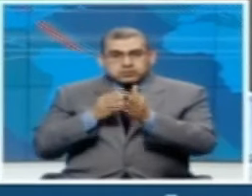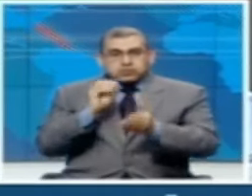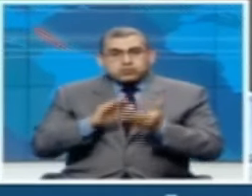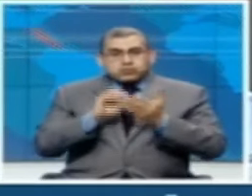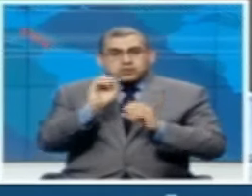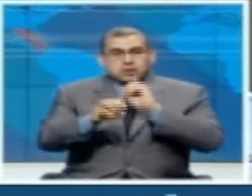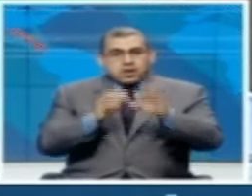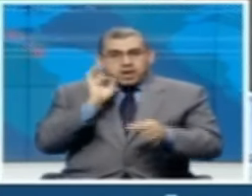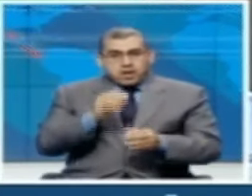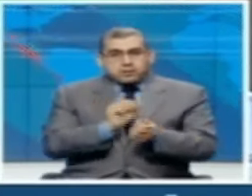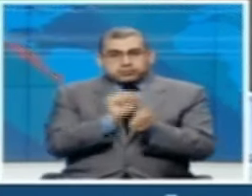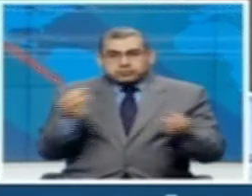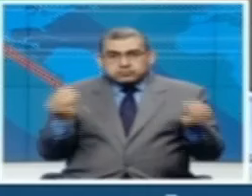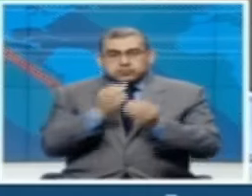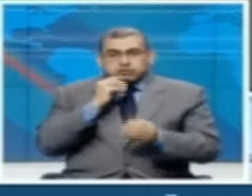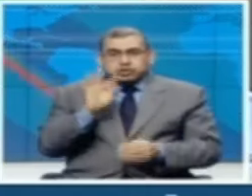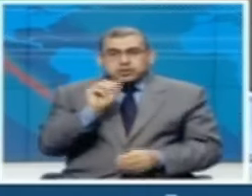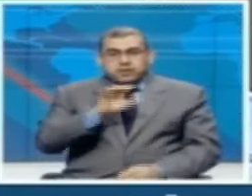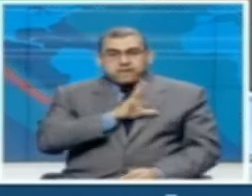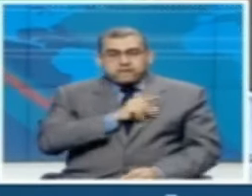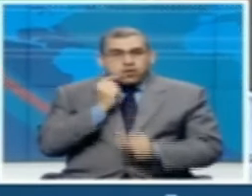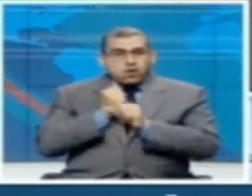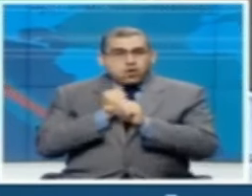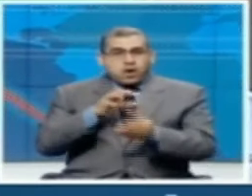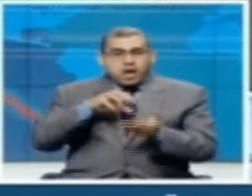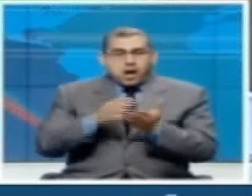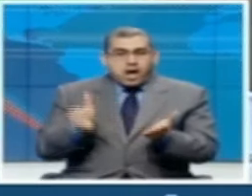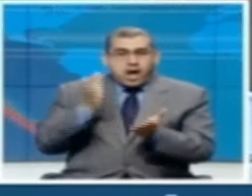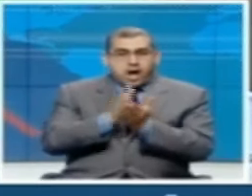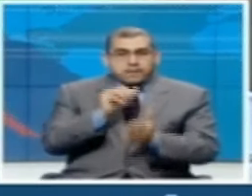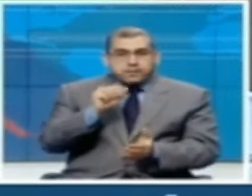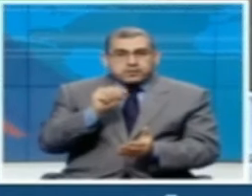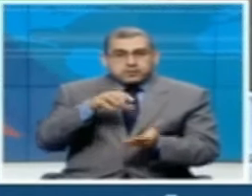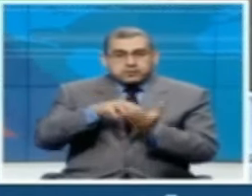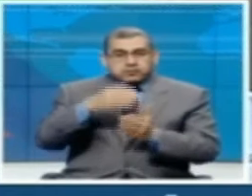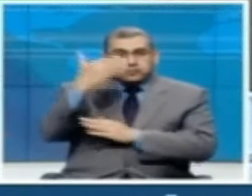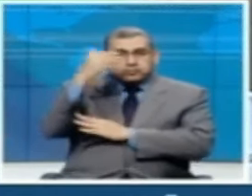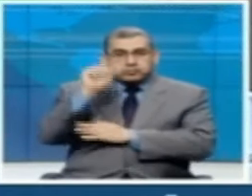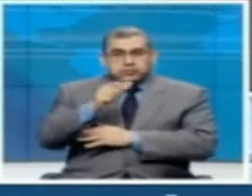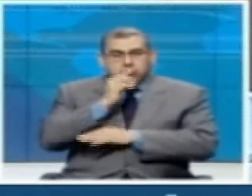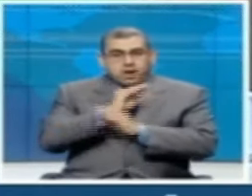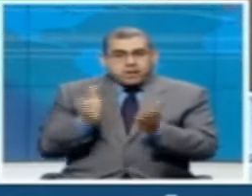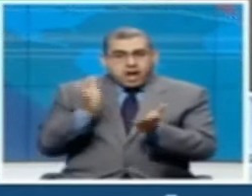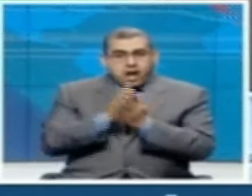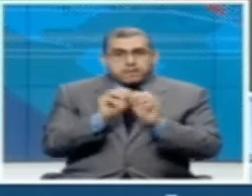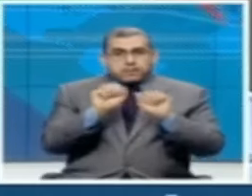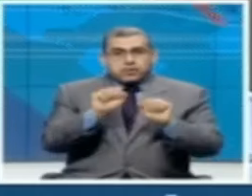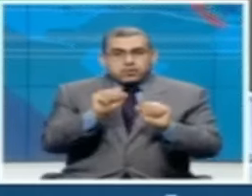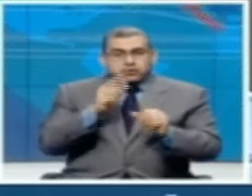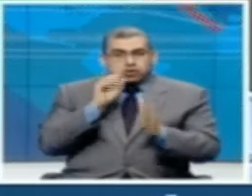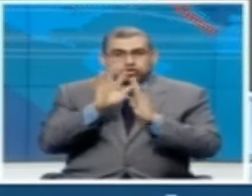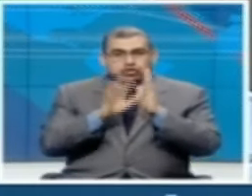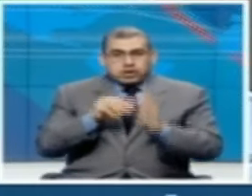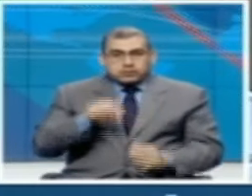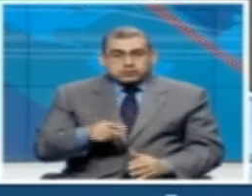مستديم يضمن للشعب الفلسطيني حق لفلسطين كافه حقوقه المشروعه